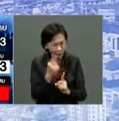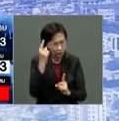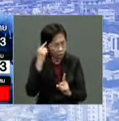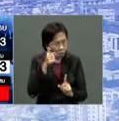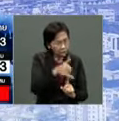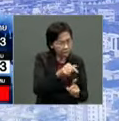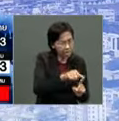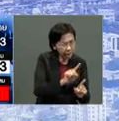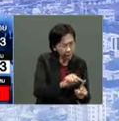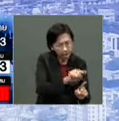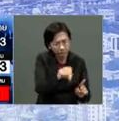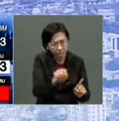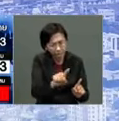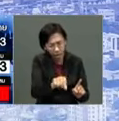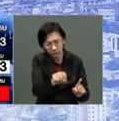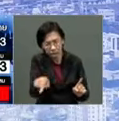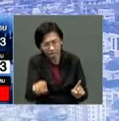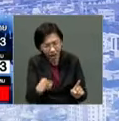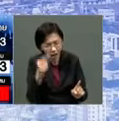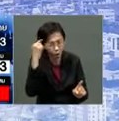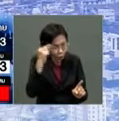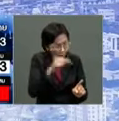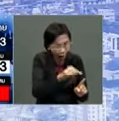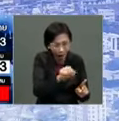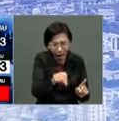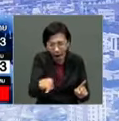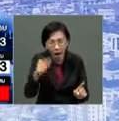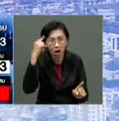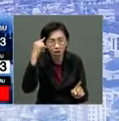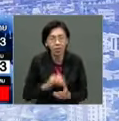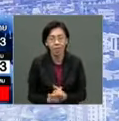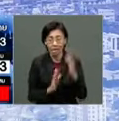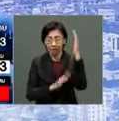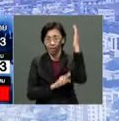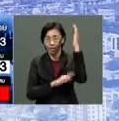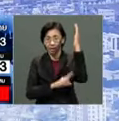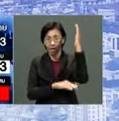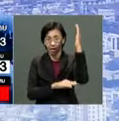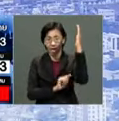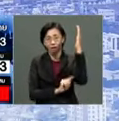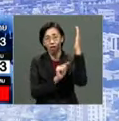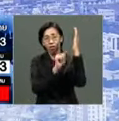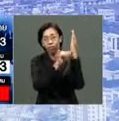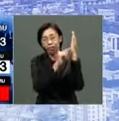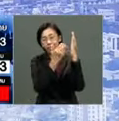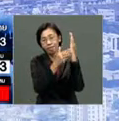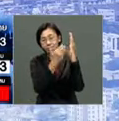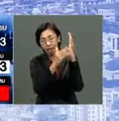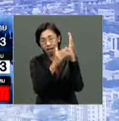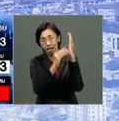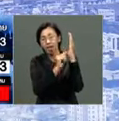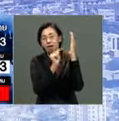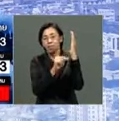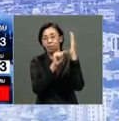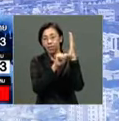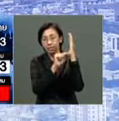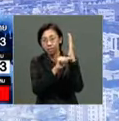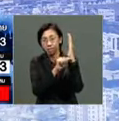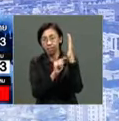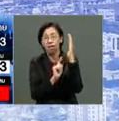จะได้ง่ายขึ้นจำได้ไหมครับที่เมื่อวานนี้ผมบอกว่าจากจังหวัดหนึ่งทางภาคใต้ออกไปทางอีสานออกไปทางตะวันออกออกไปทางภา